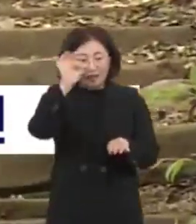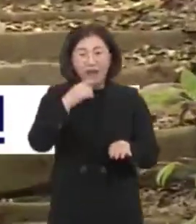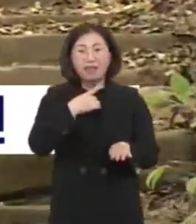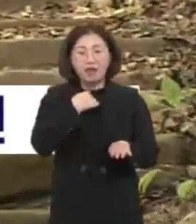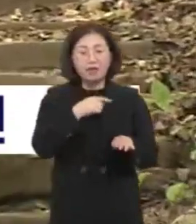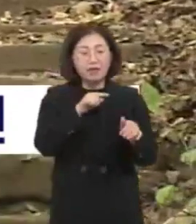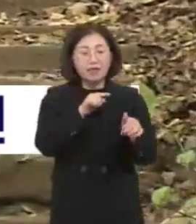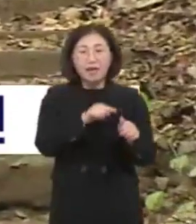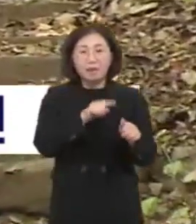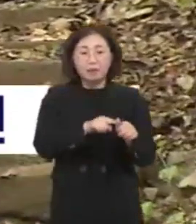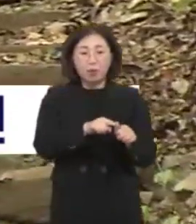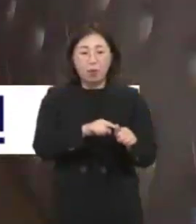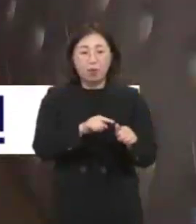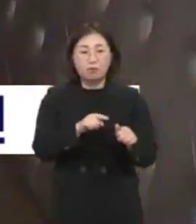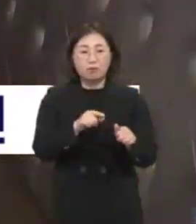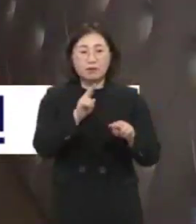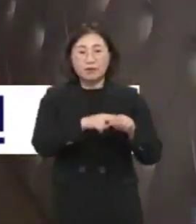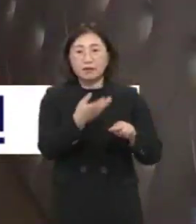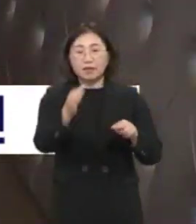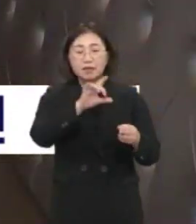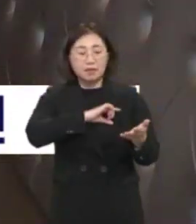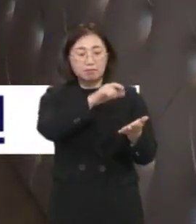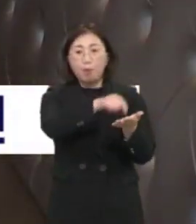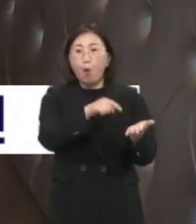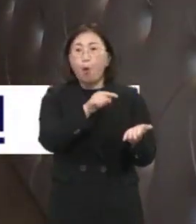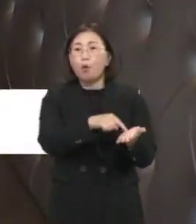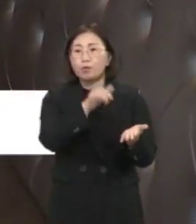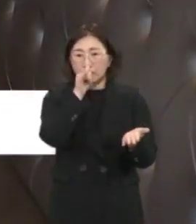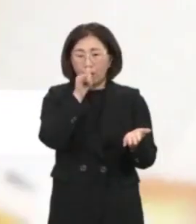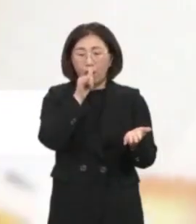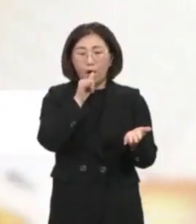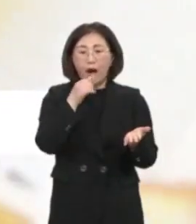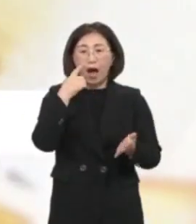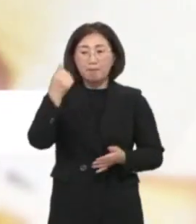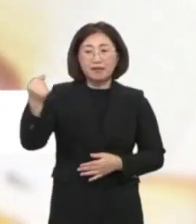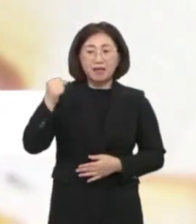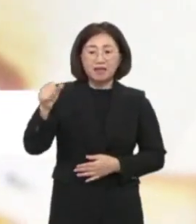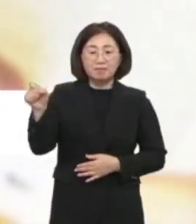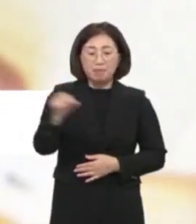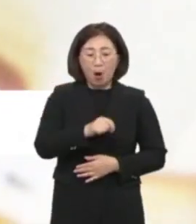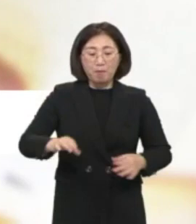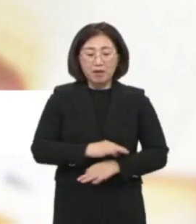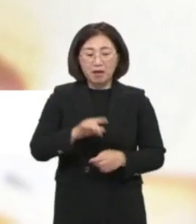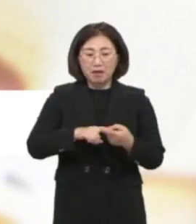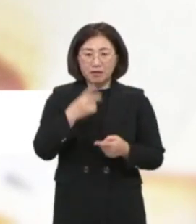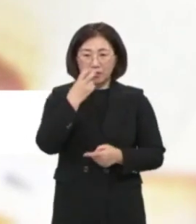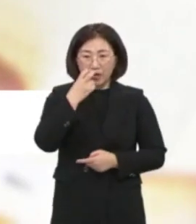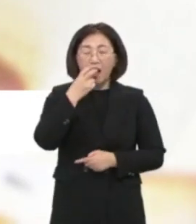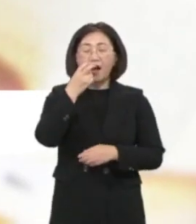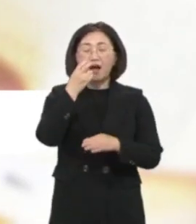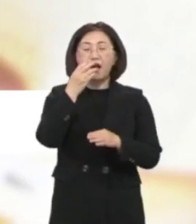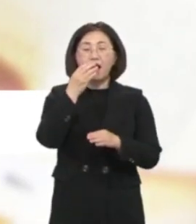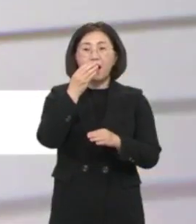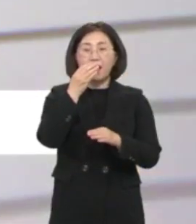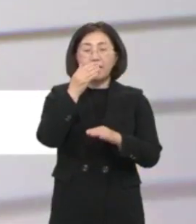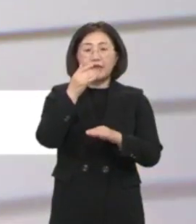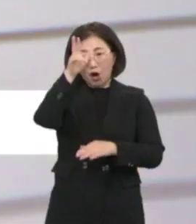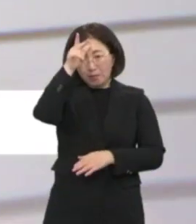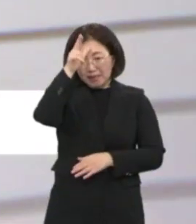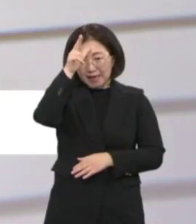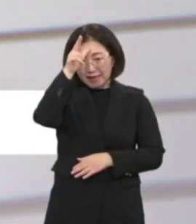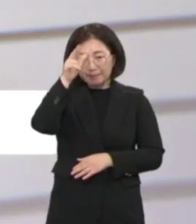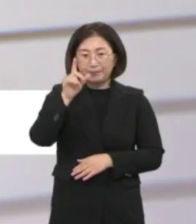명단에 포함돼 논란이 일었습니다. 아빠 찬스 인사비리 의혹을 수사해온 경찰이 최근 당시 인사를 실시한 소방 간부 등